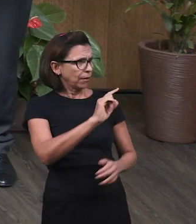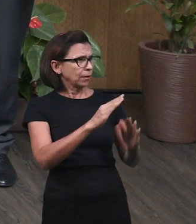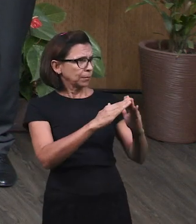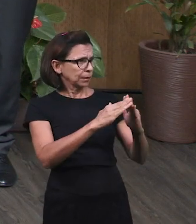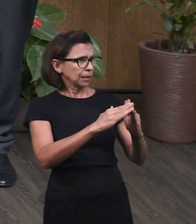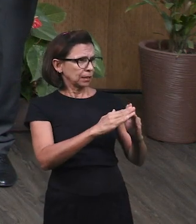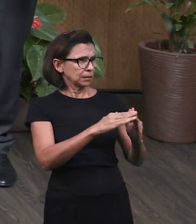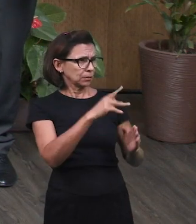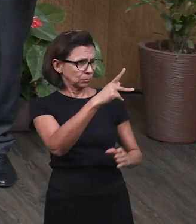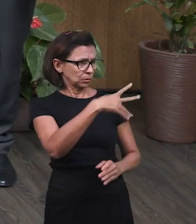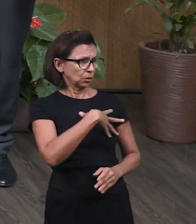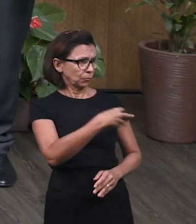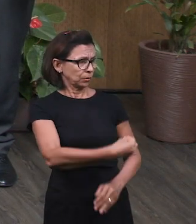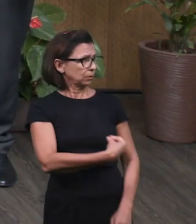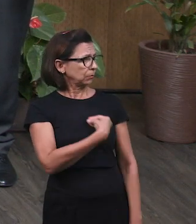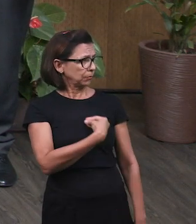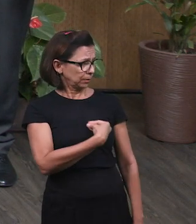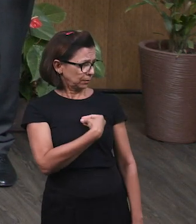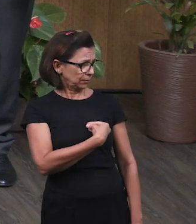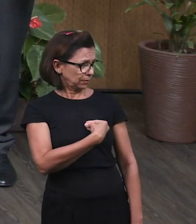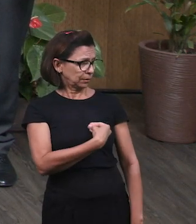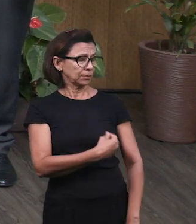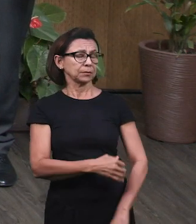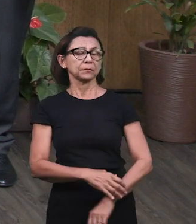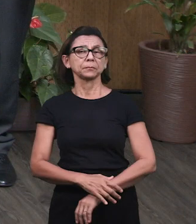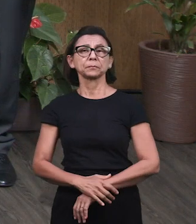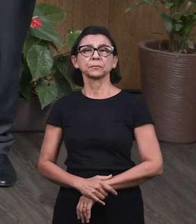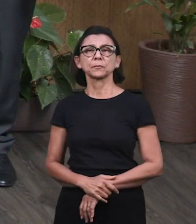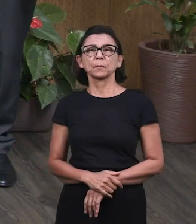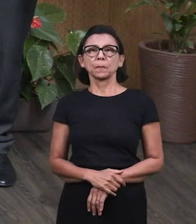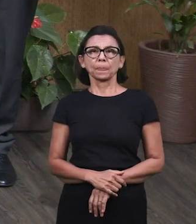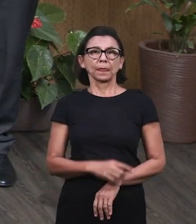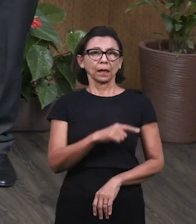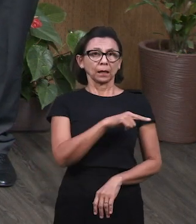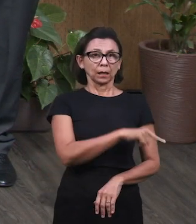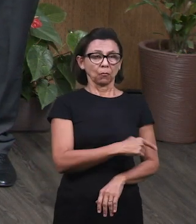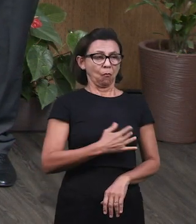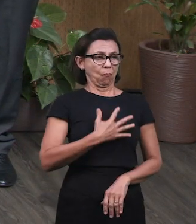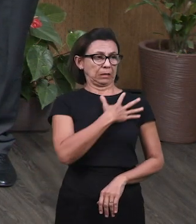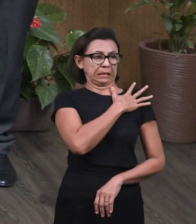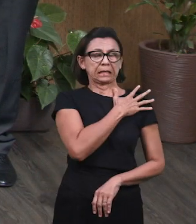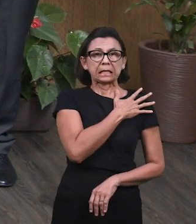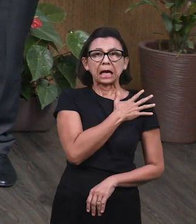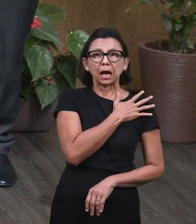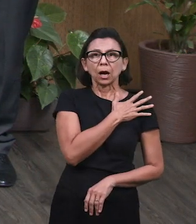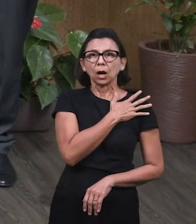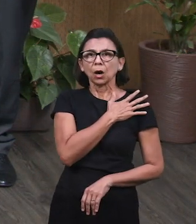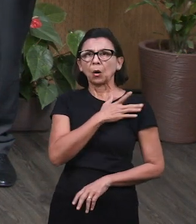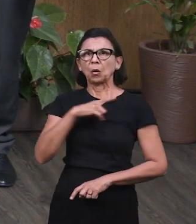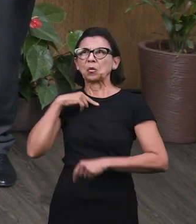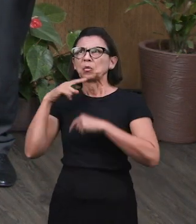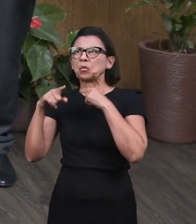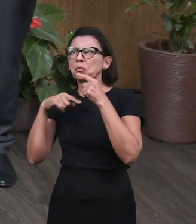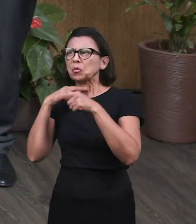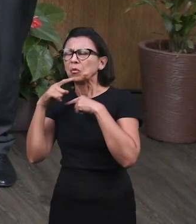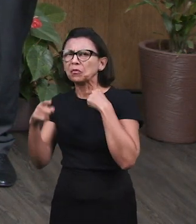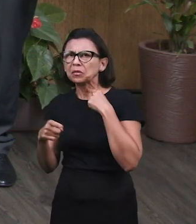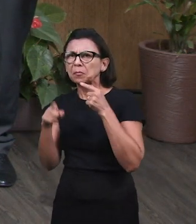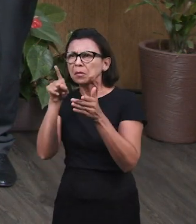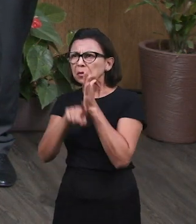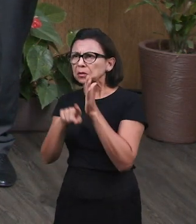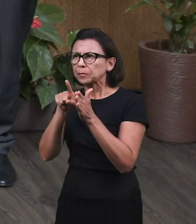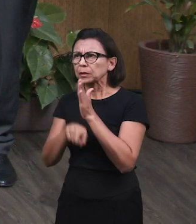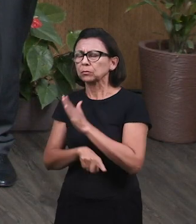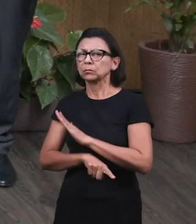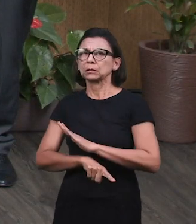Sérgio, il n'a pas questionné, il n'a pas argumenté, il n'a pas douté, comme nous voyons